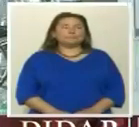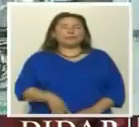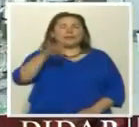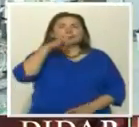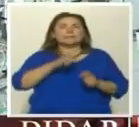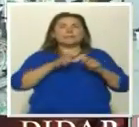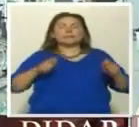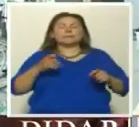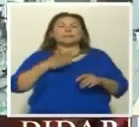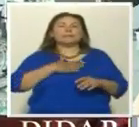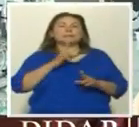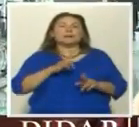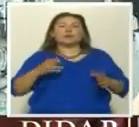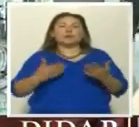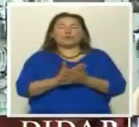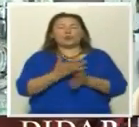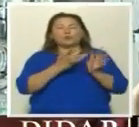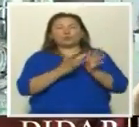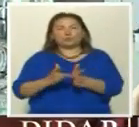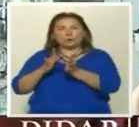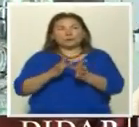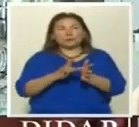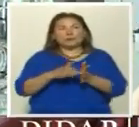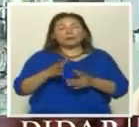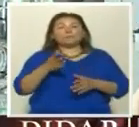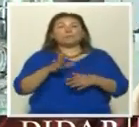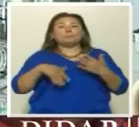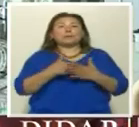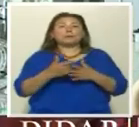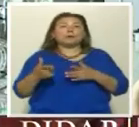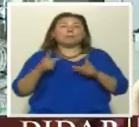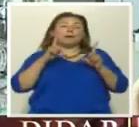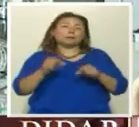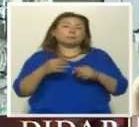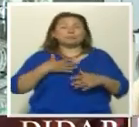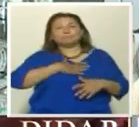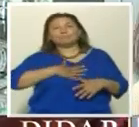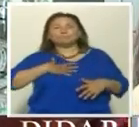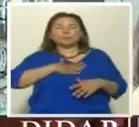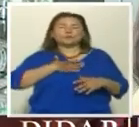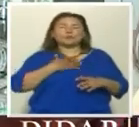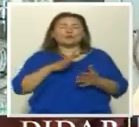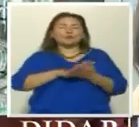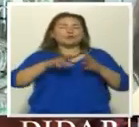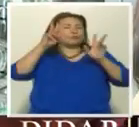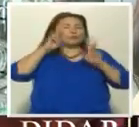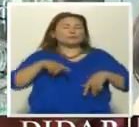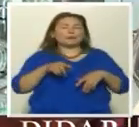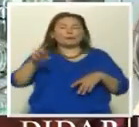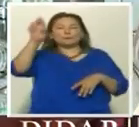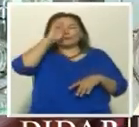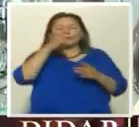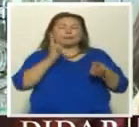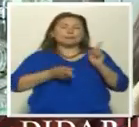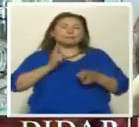Казахстан открылся для нас как новое туристическое направление. Мы, конечно, перед поездкой сюда долго сомневались, потому что ничего не знали о стране. На